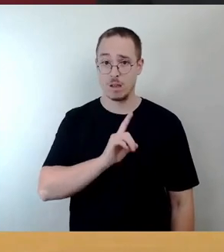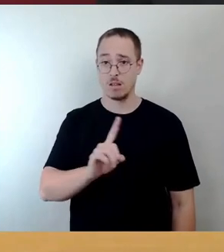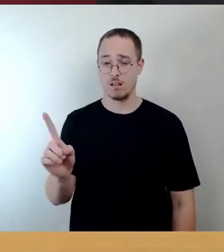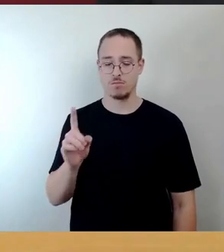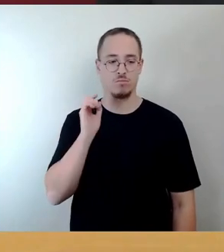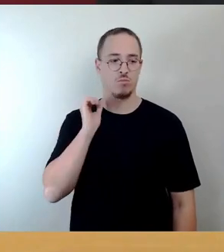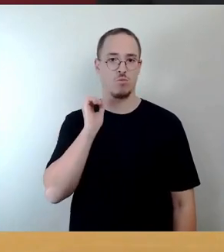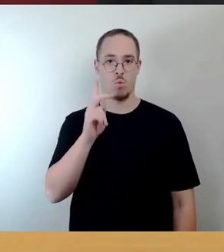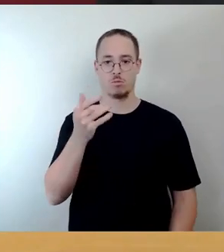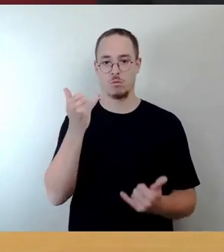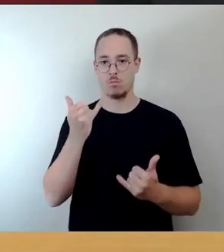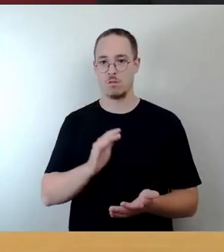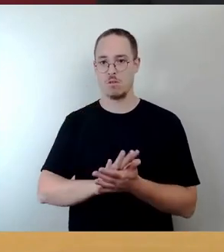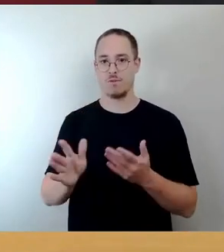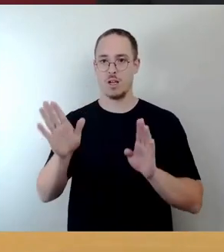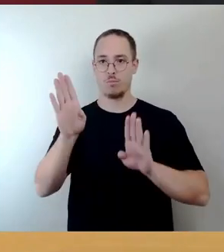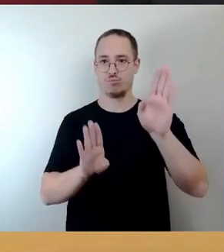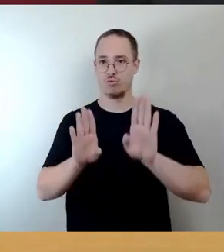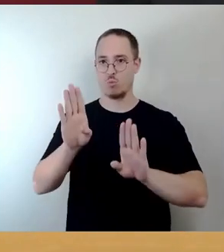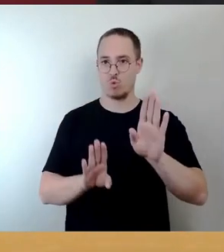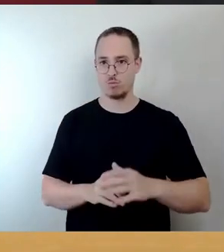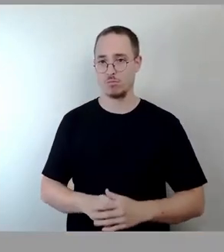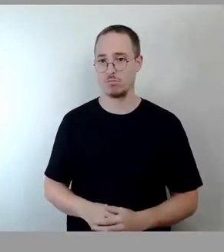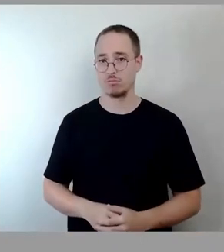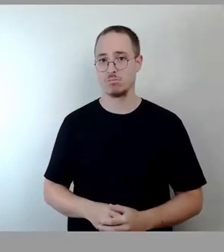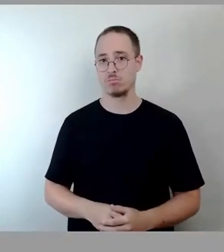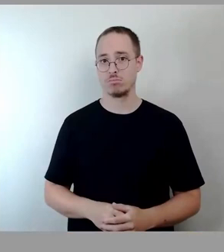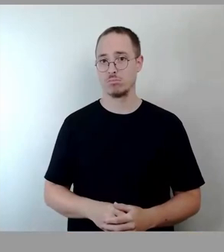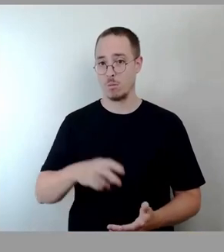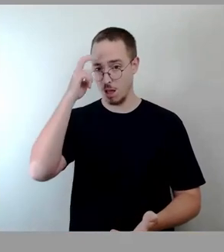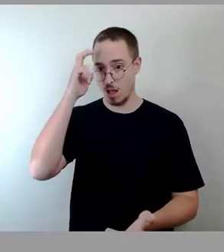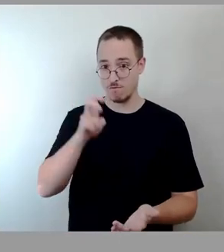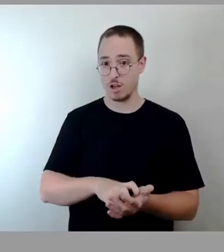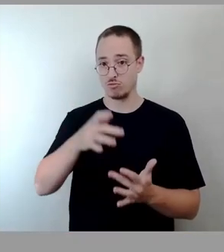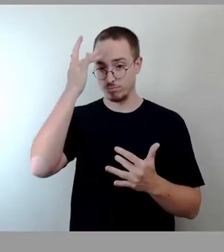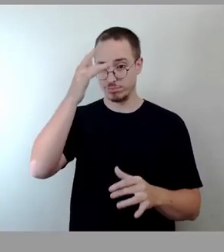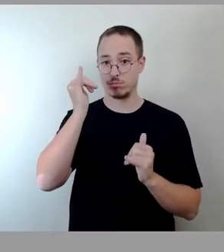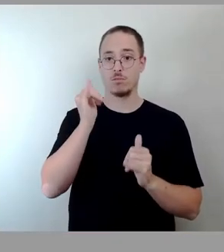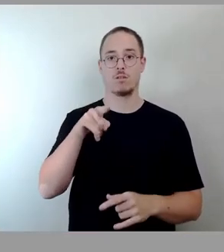Vorlage zur Abstimmung. Wer hier zustimmen kann, den bitte ich um das Stimmzeichen.